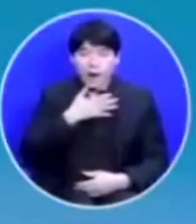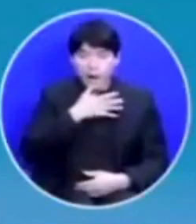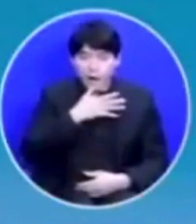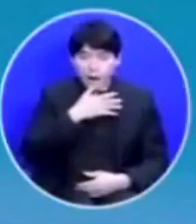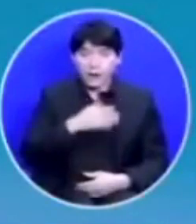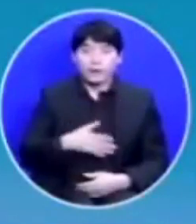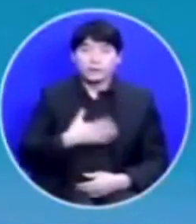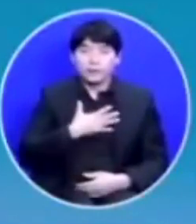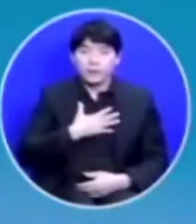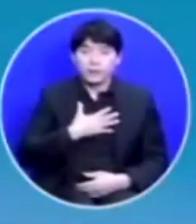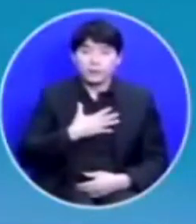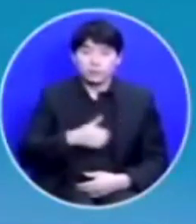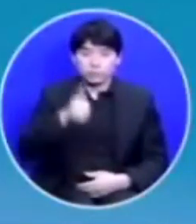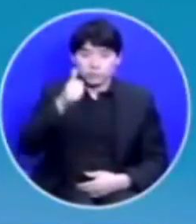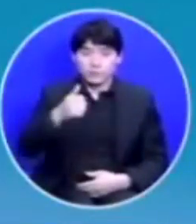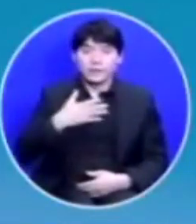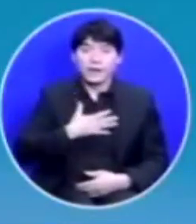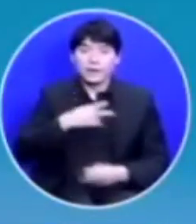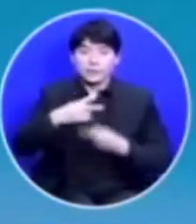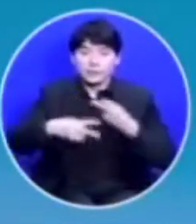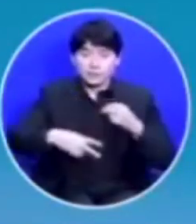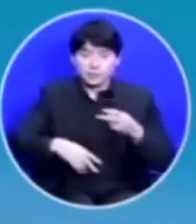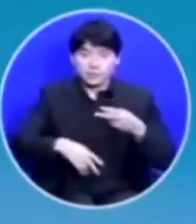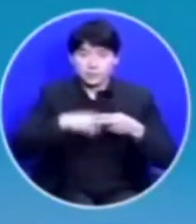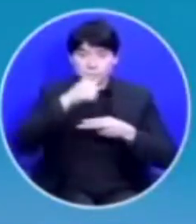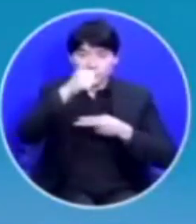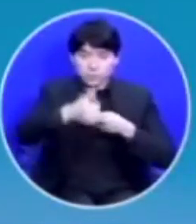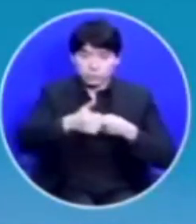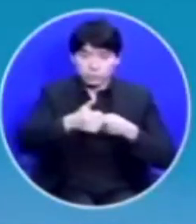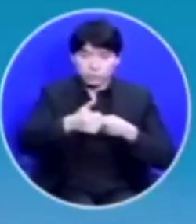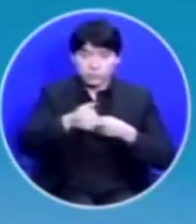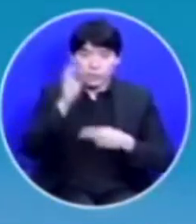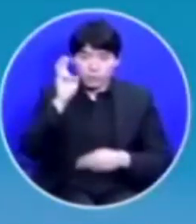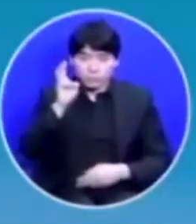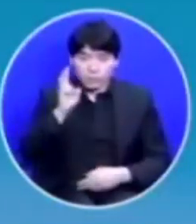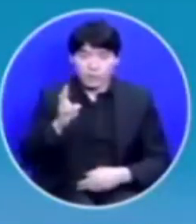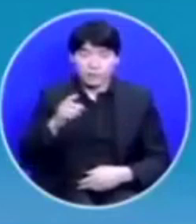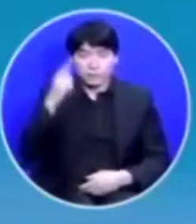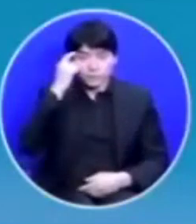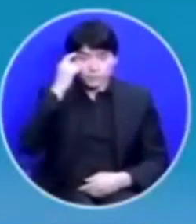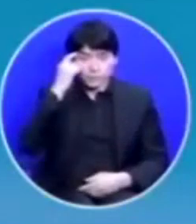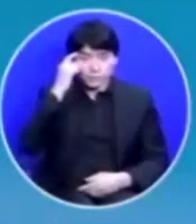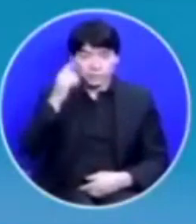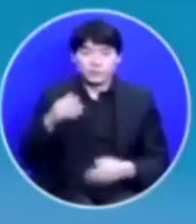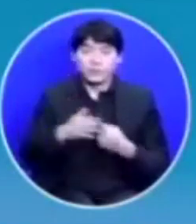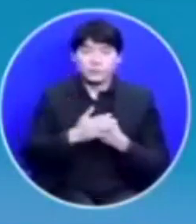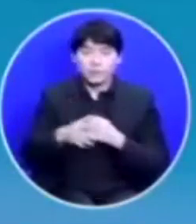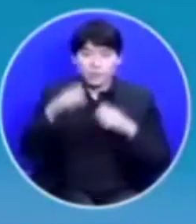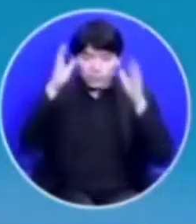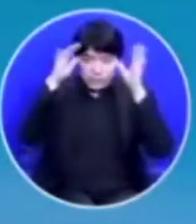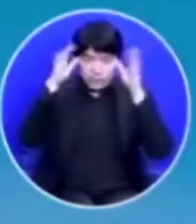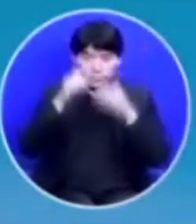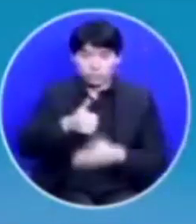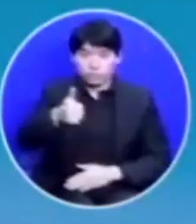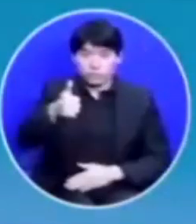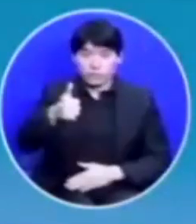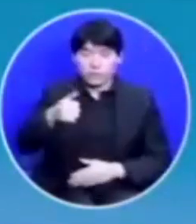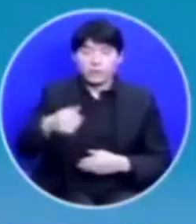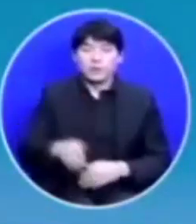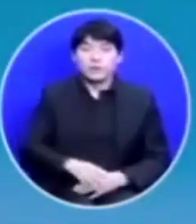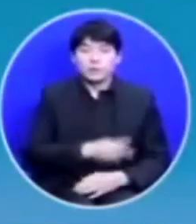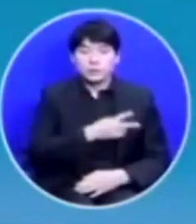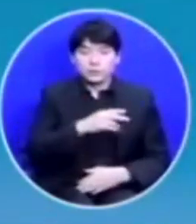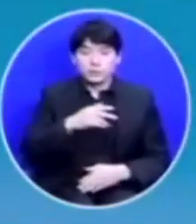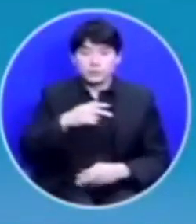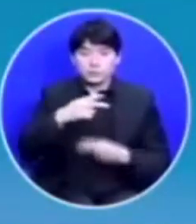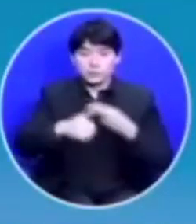이미 나의 신이 구나 이렇게 생각을 한다고 해요 그래서 개는 주인을 신처럼 그렇게 섬긴다